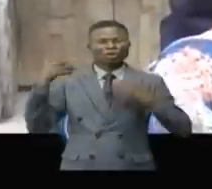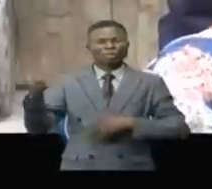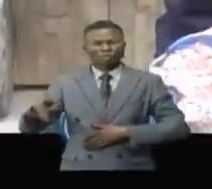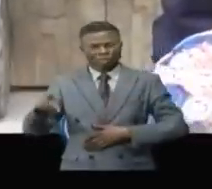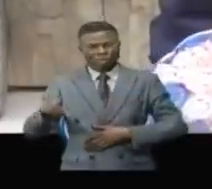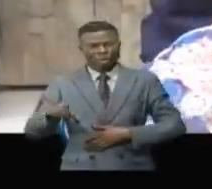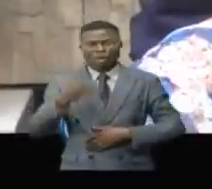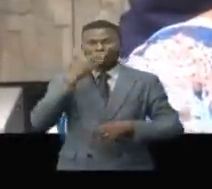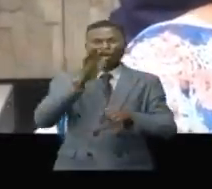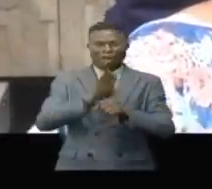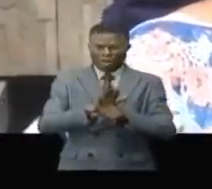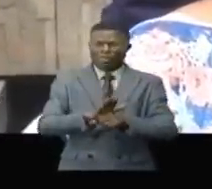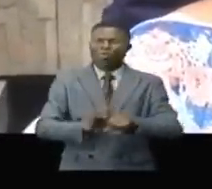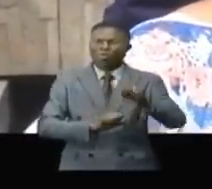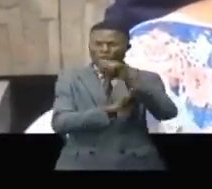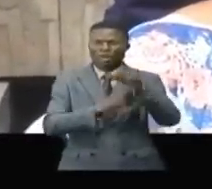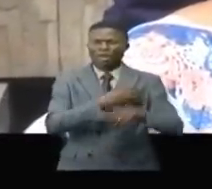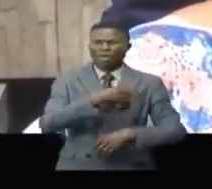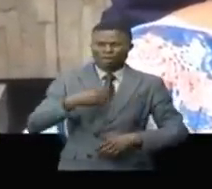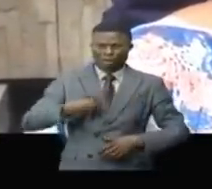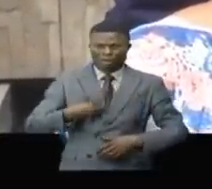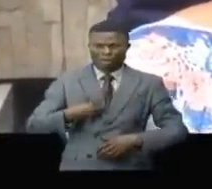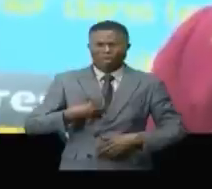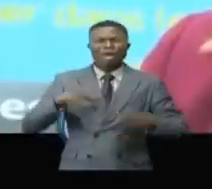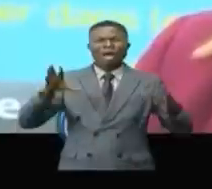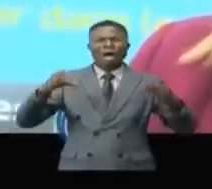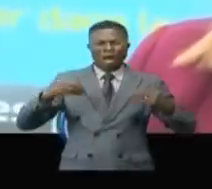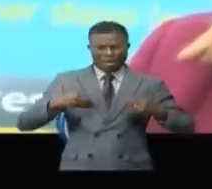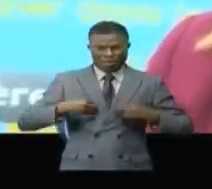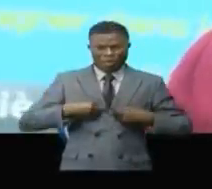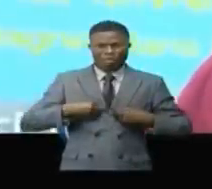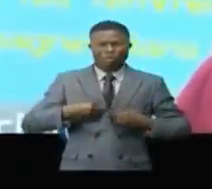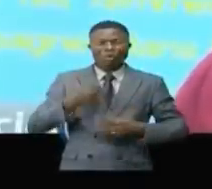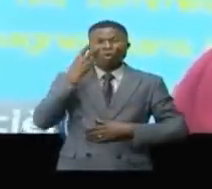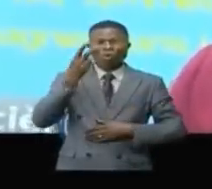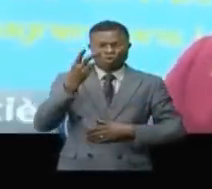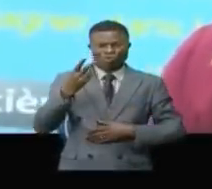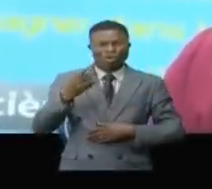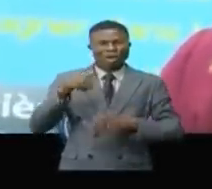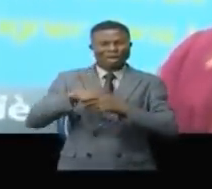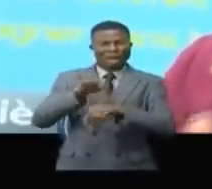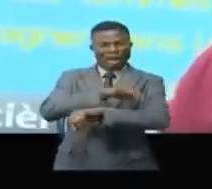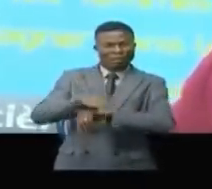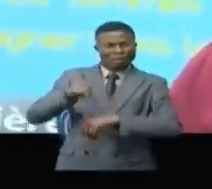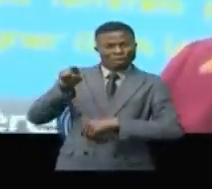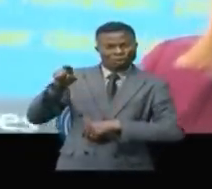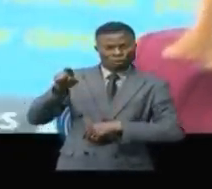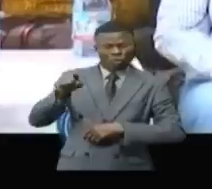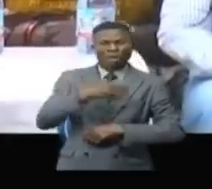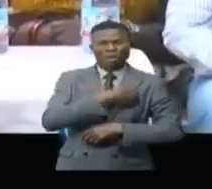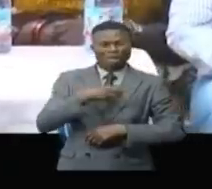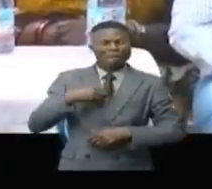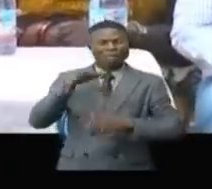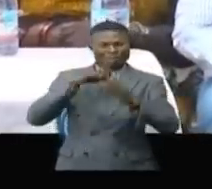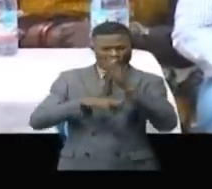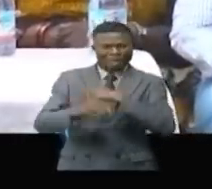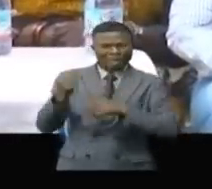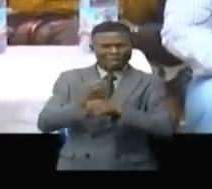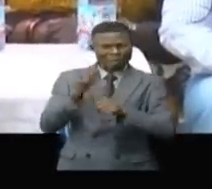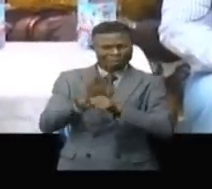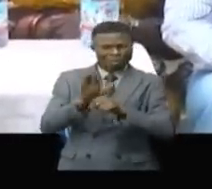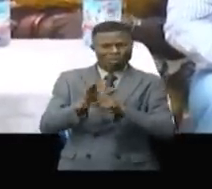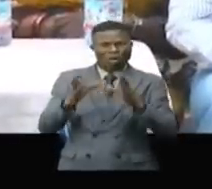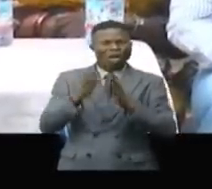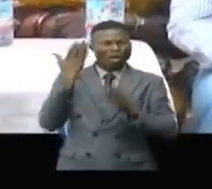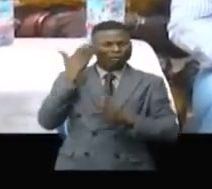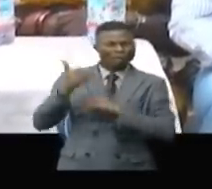ont promis leur soutien et ont ému le vœu de voir aussi dans le gouvernement provincial de Maïndombé un nombre élevé de femmes en